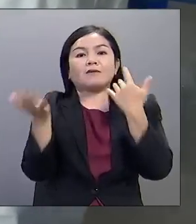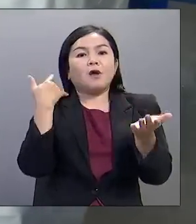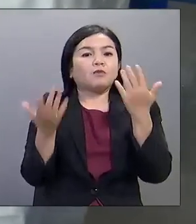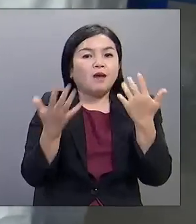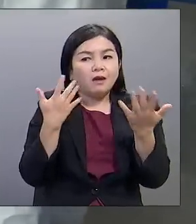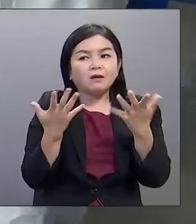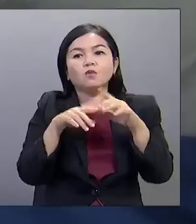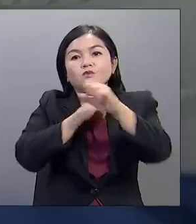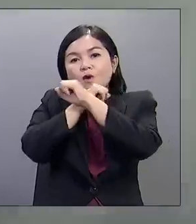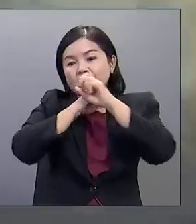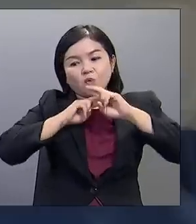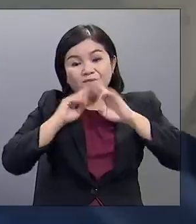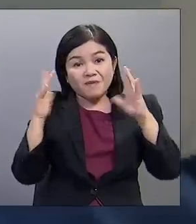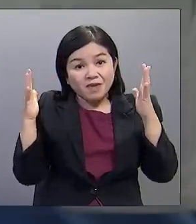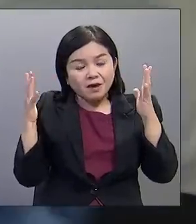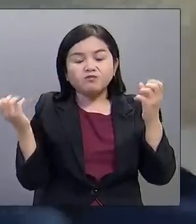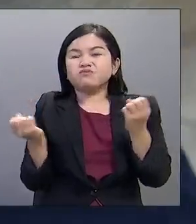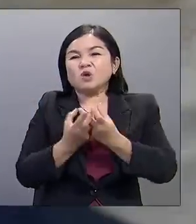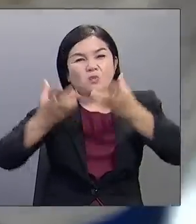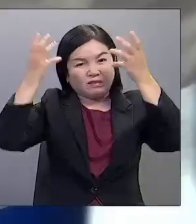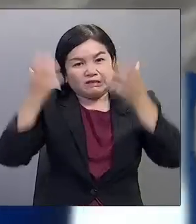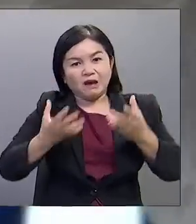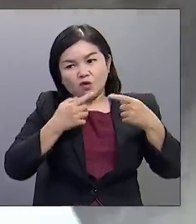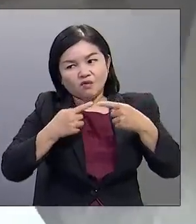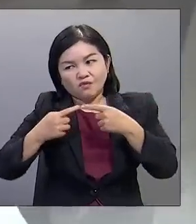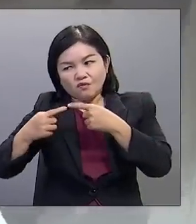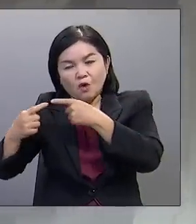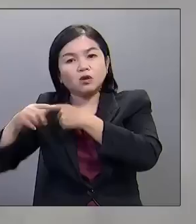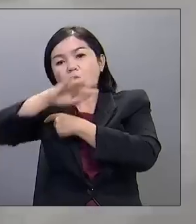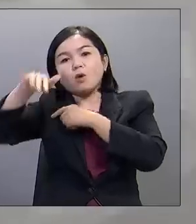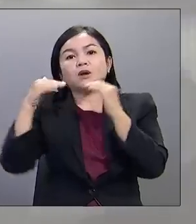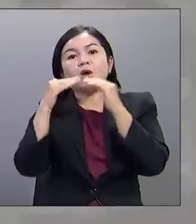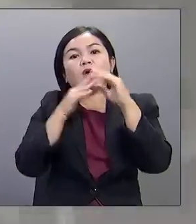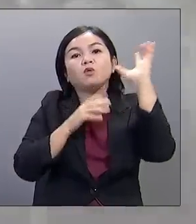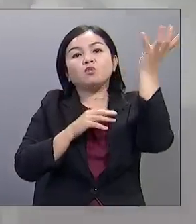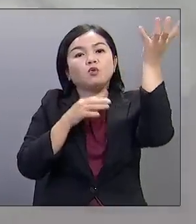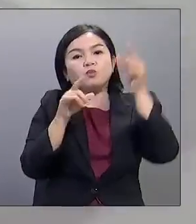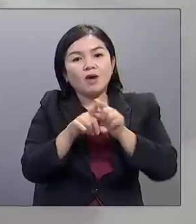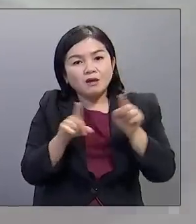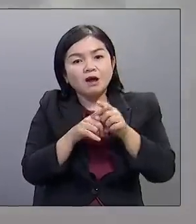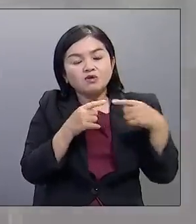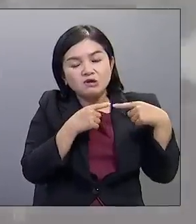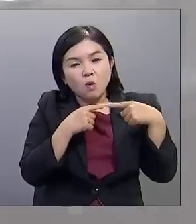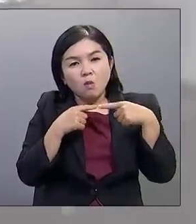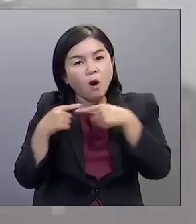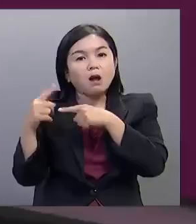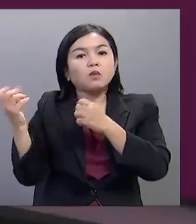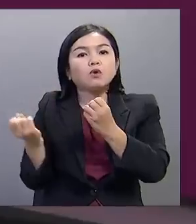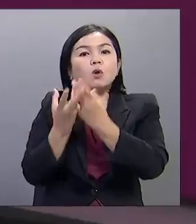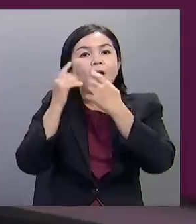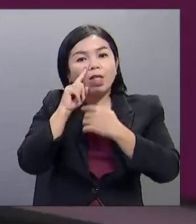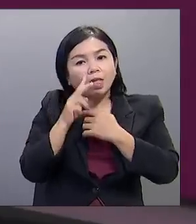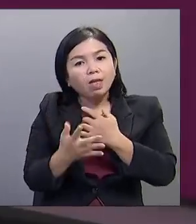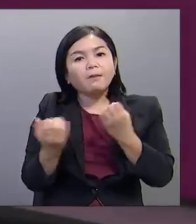หากไม่ป้องกันตัวศึกนี้ก็จะยืดเยื้อไปกว่าค่าเฉลี่ยทั่วโลกแล้วก็มีโอกาสที่จะยื่นไปจนเกิดการปะทุซ้ำ